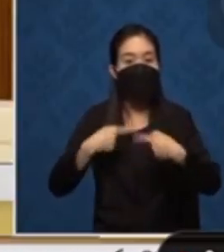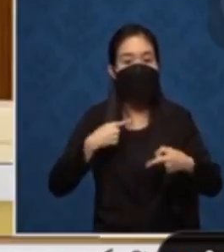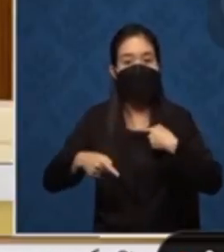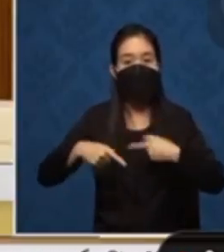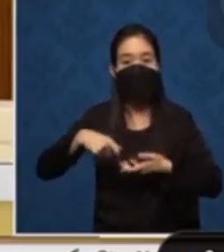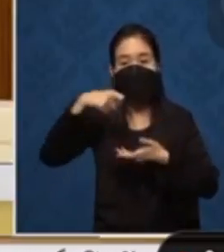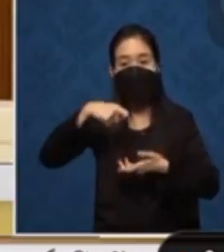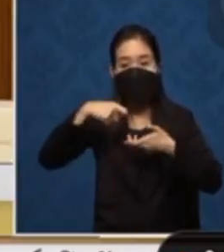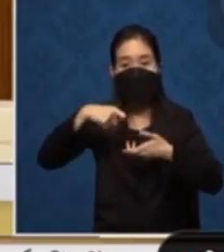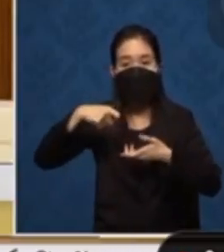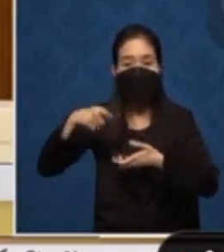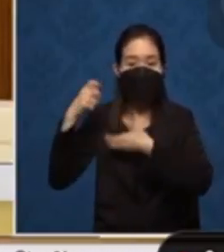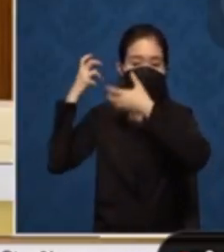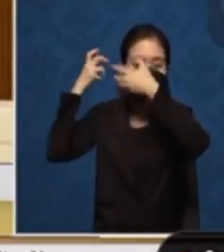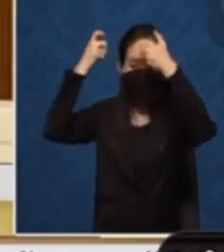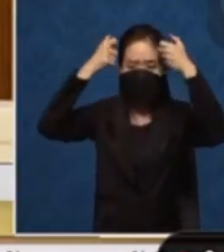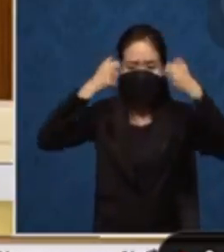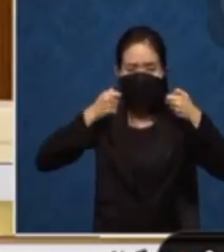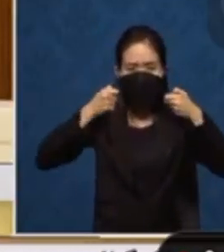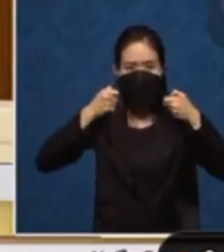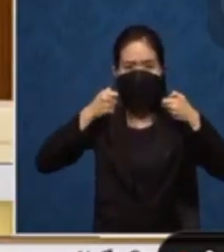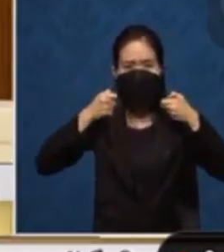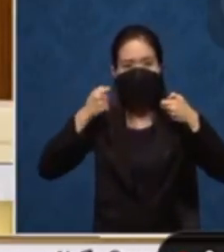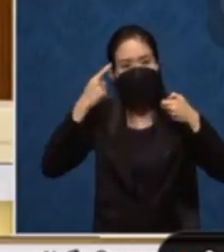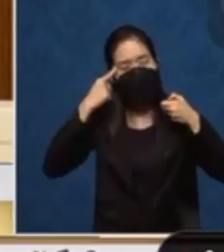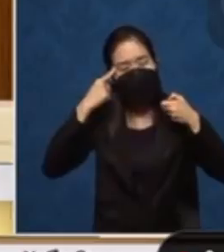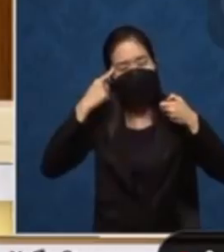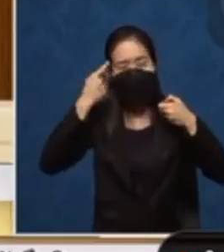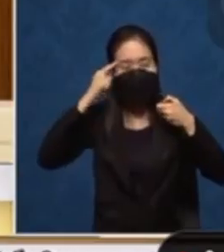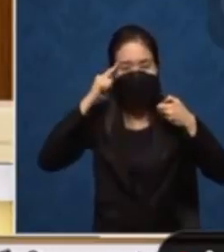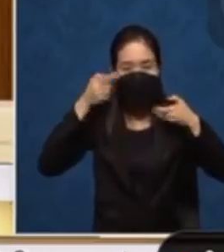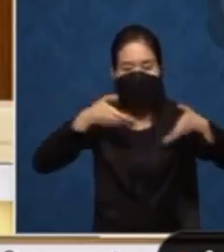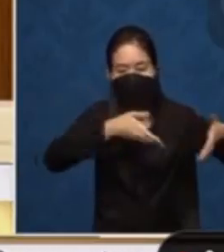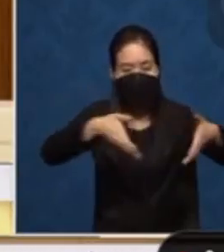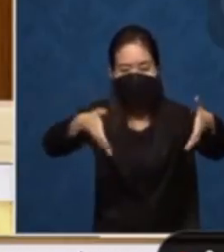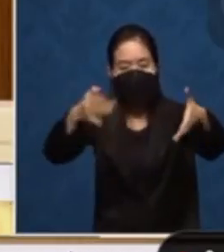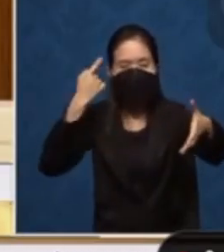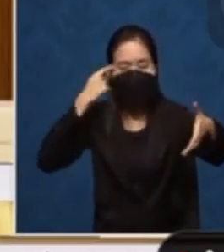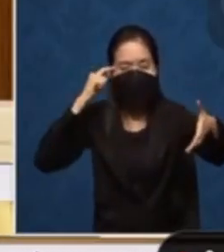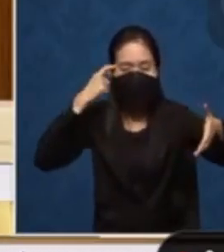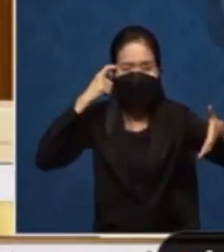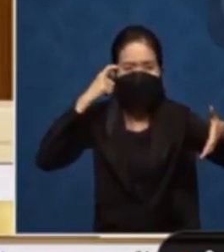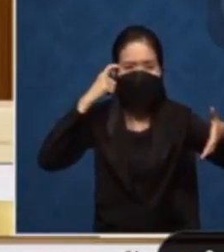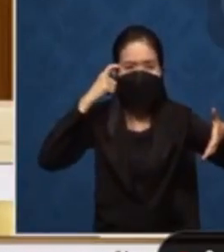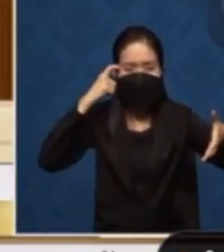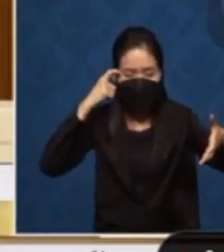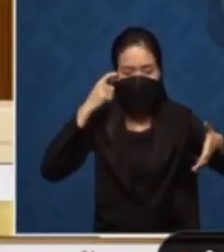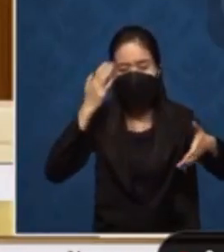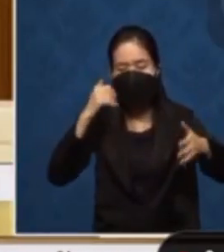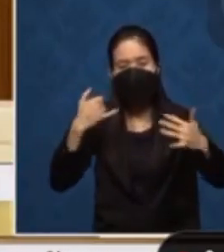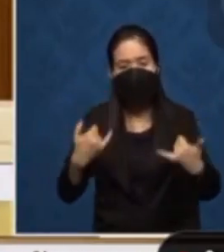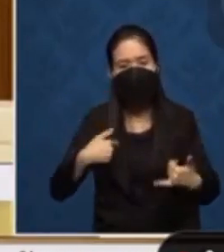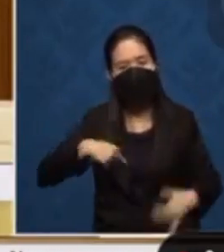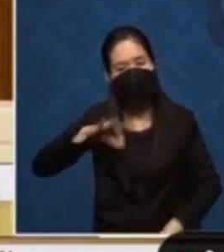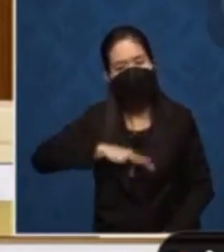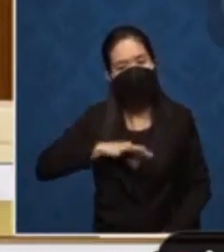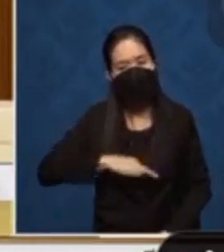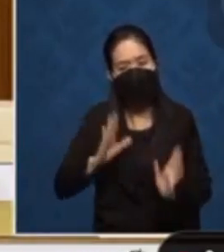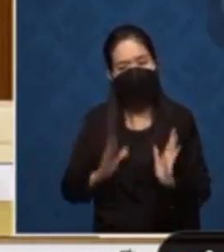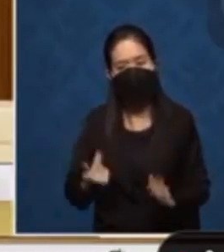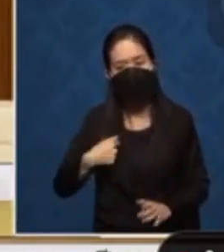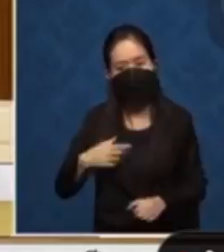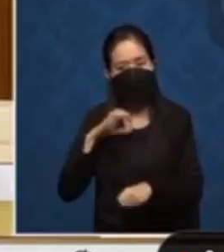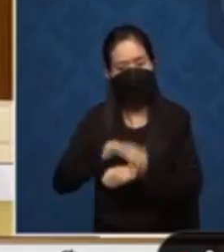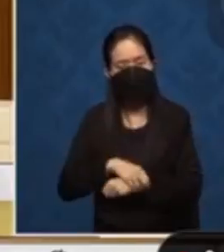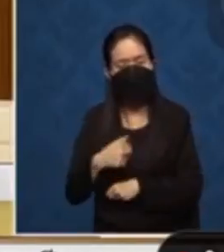ถูกนำตัวไปที่ใดการคบคมตวใลักษณะนี้ปฏิเศษไม่ได้วายอมทำให้เกิดคามกลัว ความไม่มนใจ